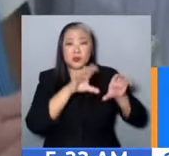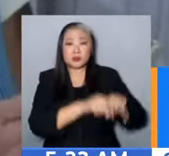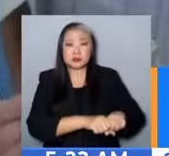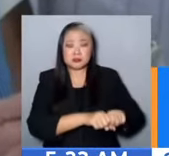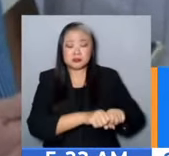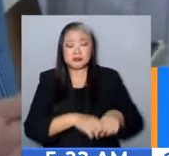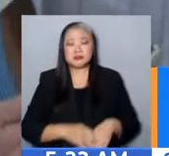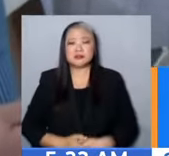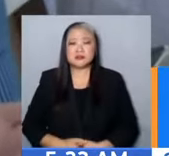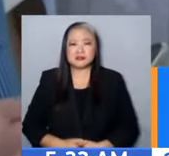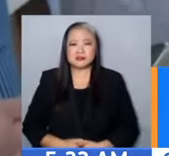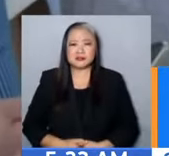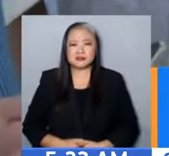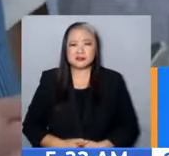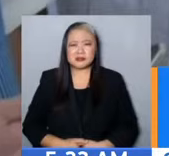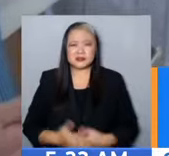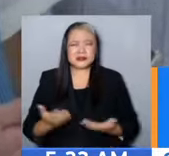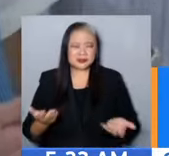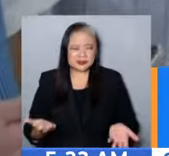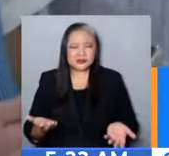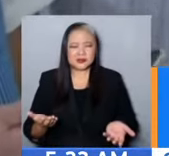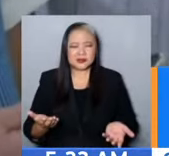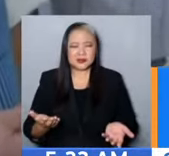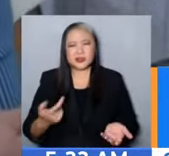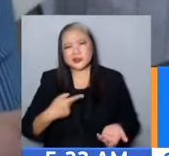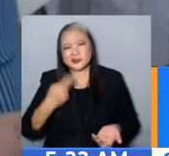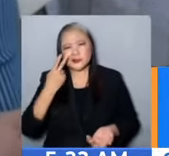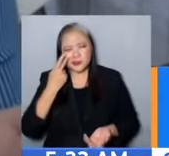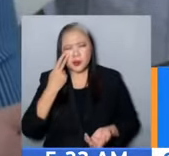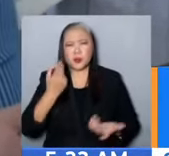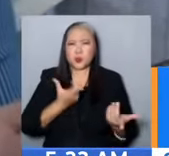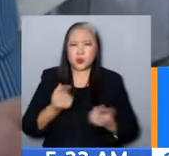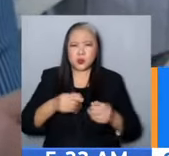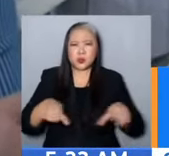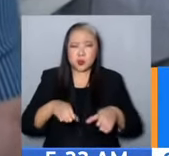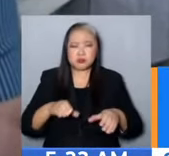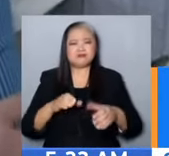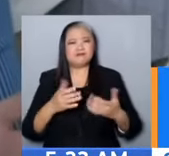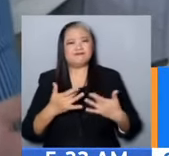mean, we will exercise all the compassion